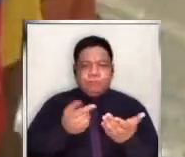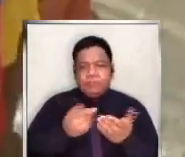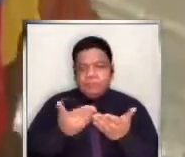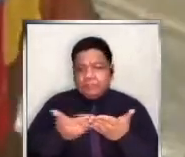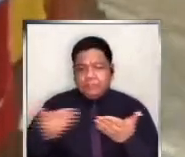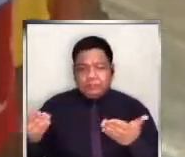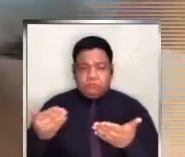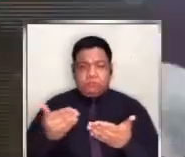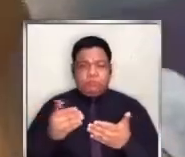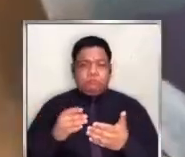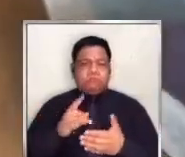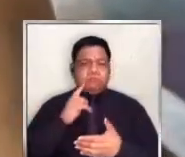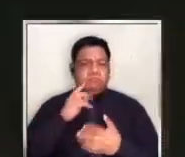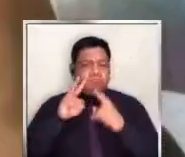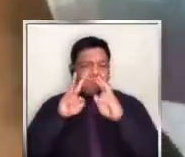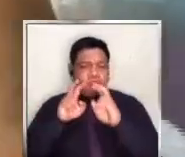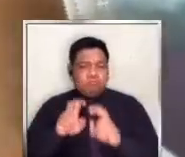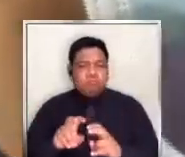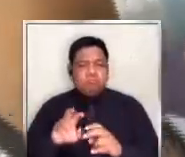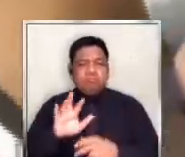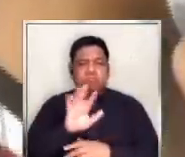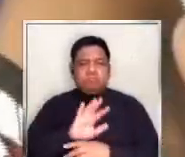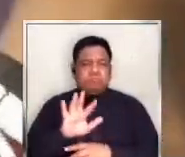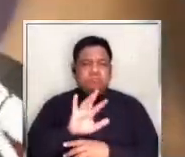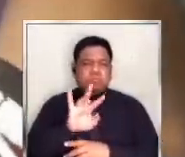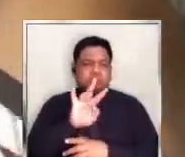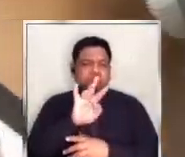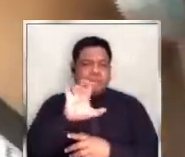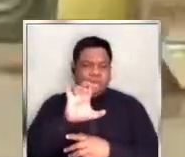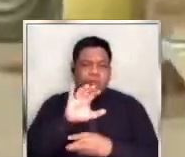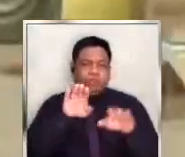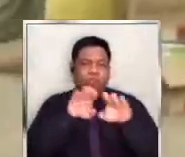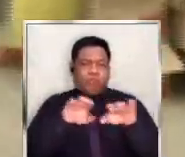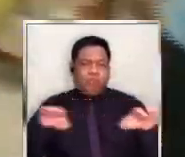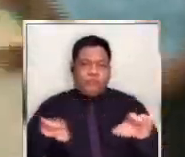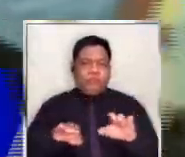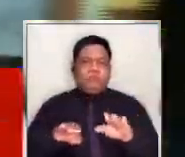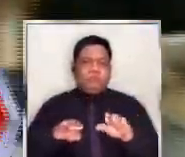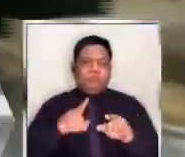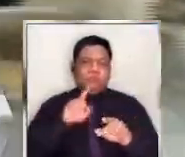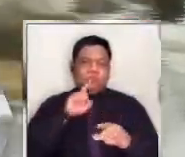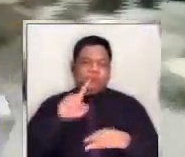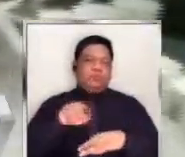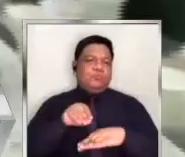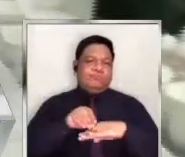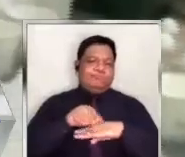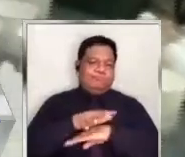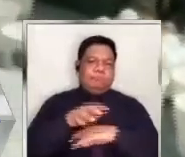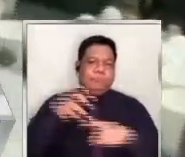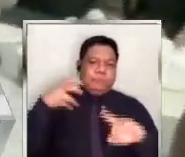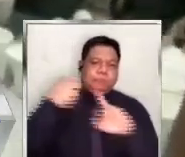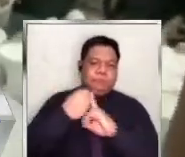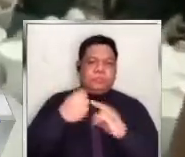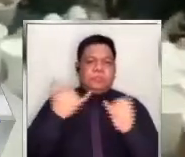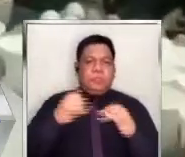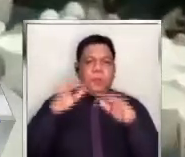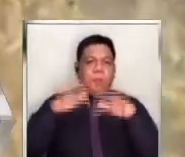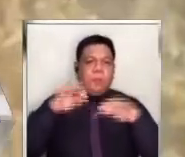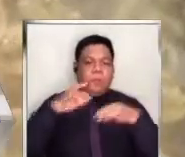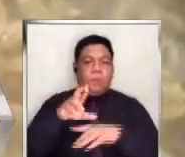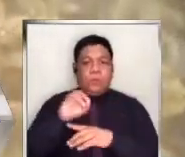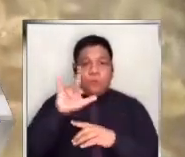ang apektado sa pagtama ng Super Typhoon Rolly sa bansa. Bilang tulong sa mga pamilyang kagaya ni Nanay